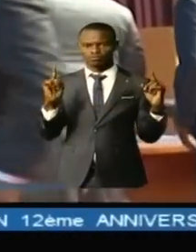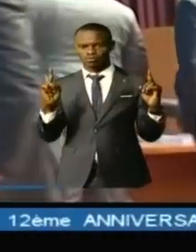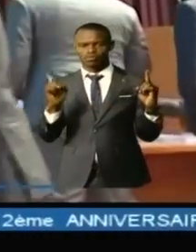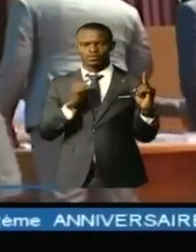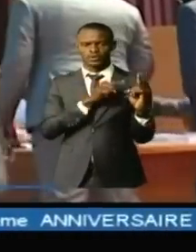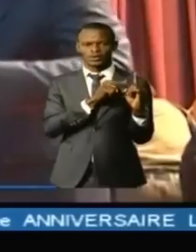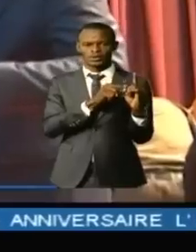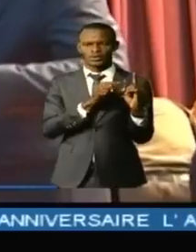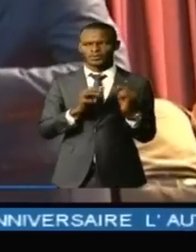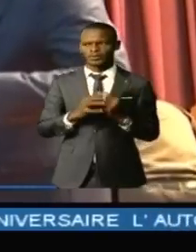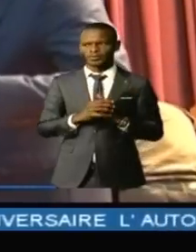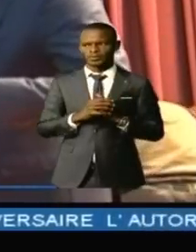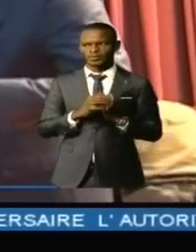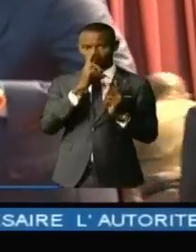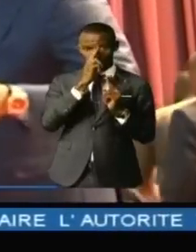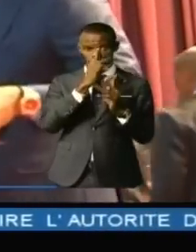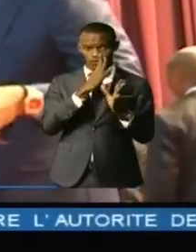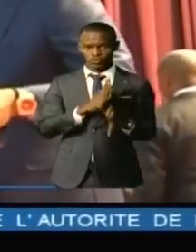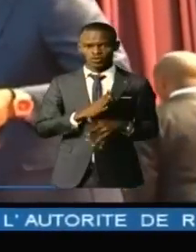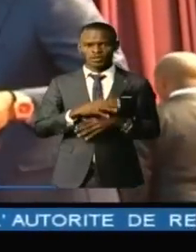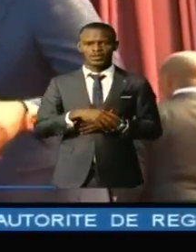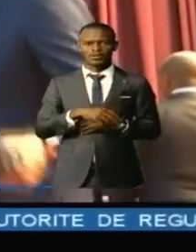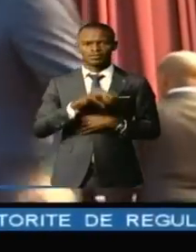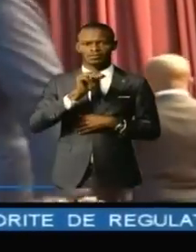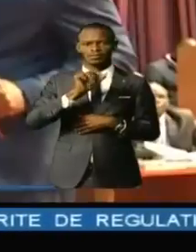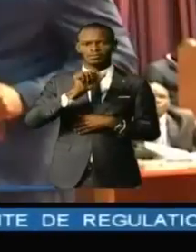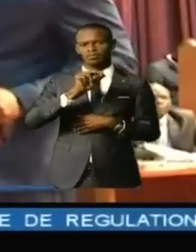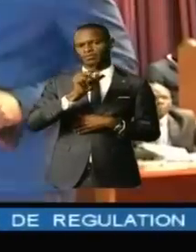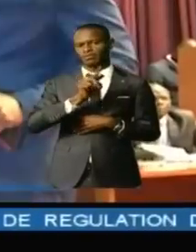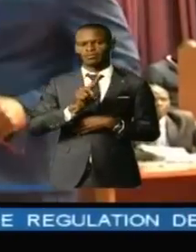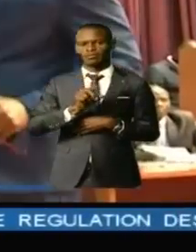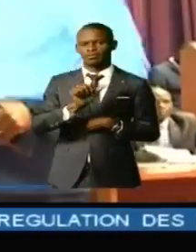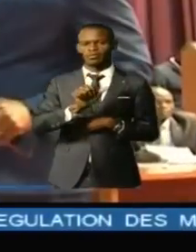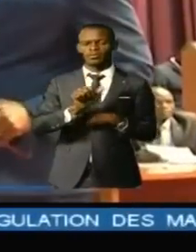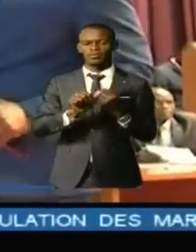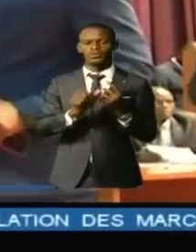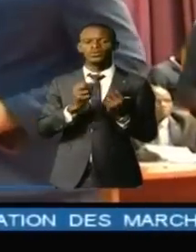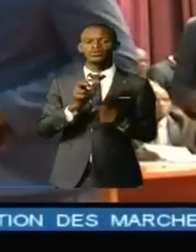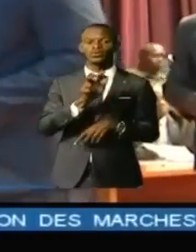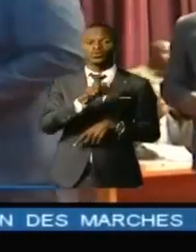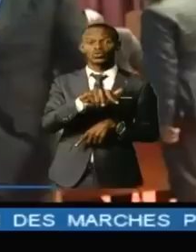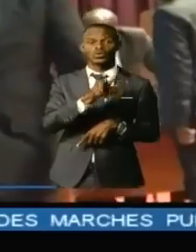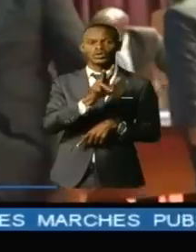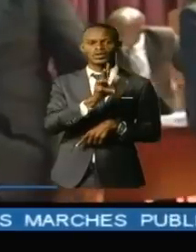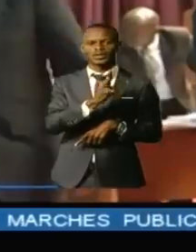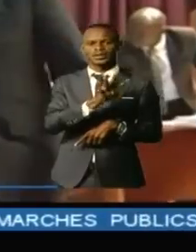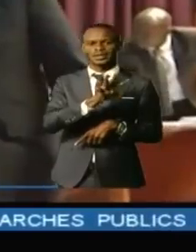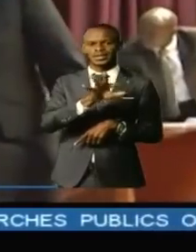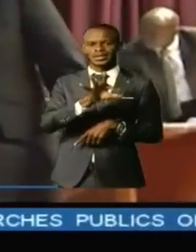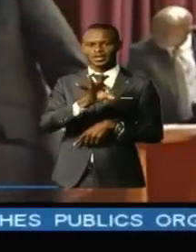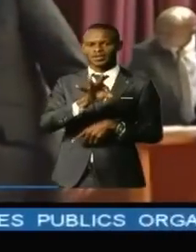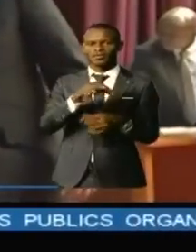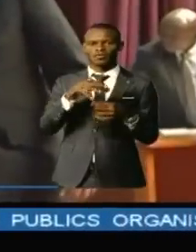Honorable Mansa Andia Dieudonné, 345 voix.